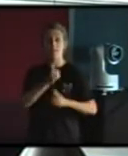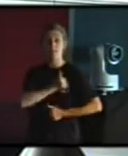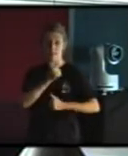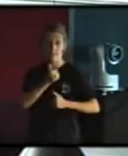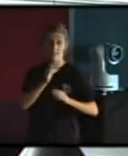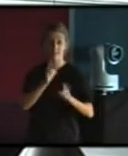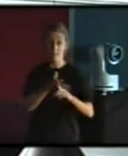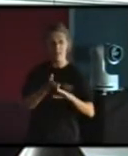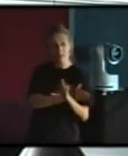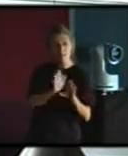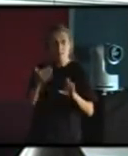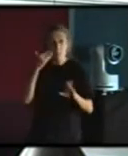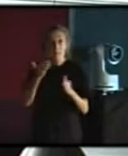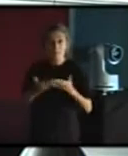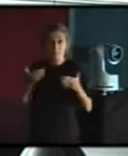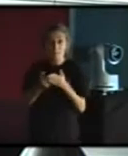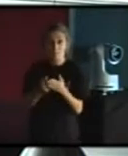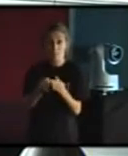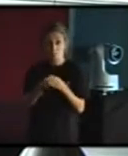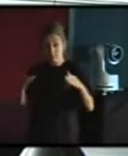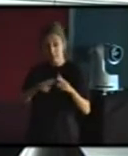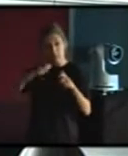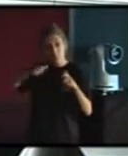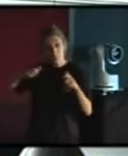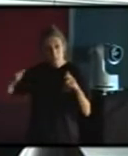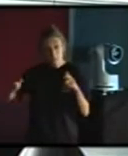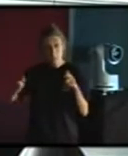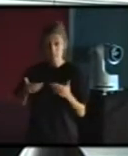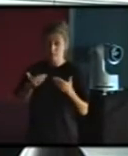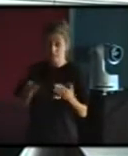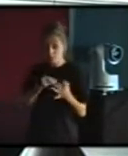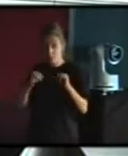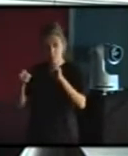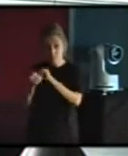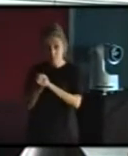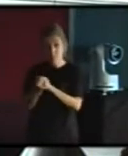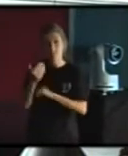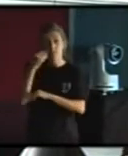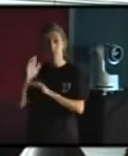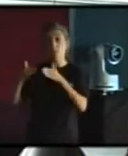pendant la période industrielle, tel qu'il est en train de devenir avec le projet des bassins à flots, le projet de Nicolas